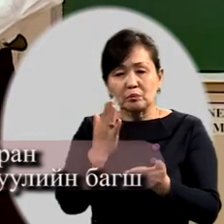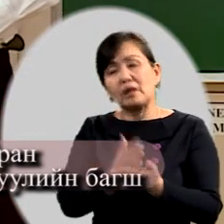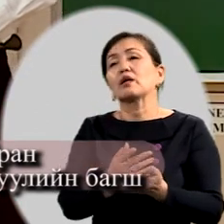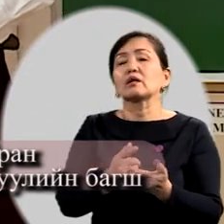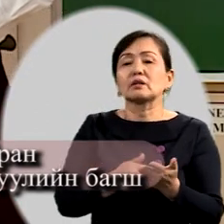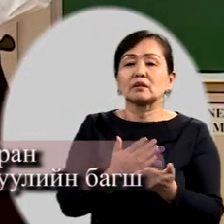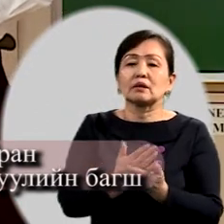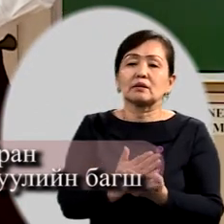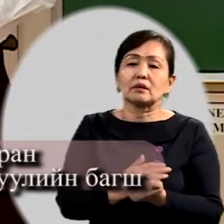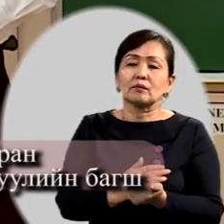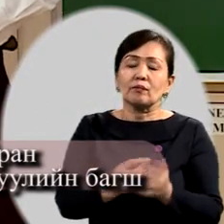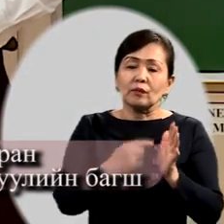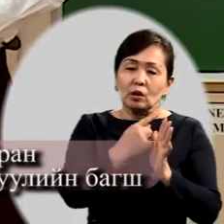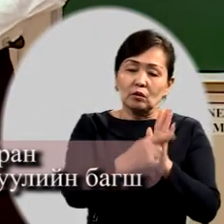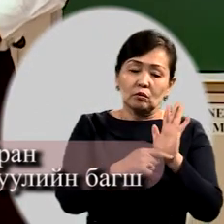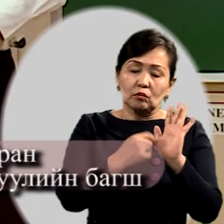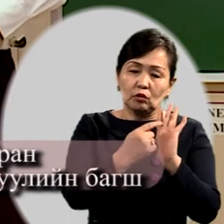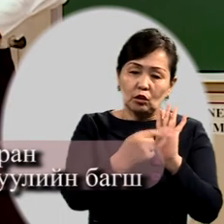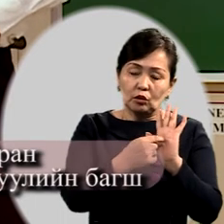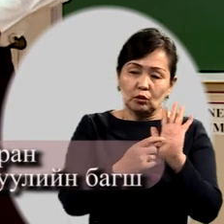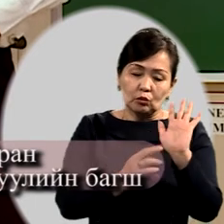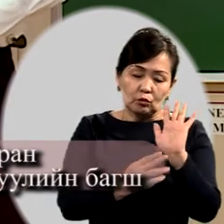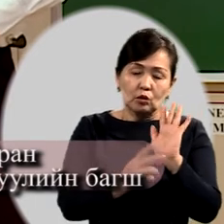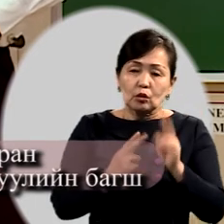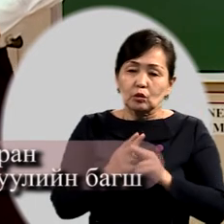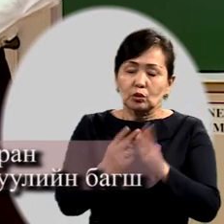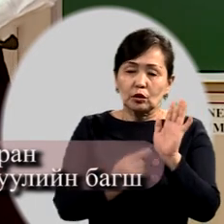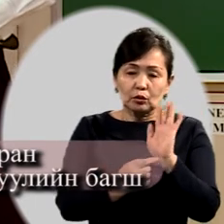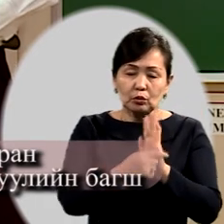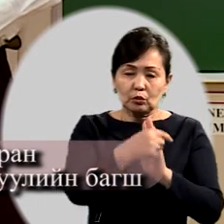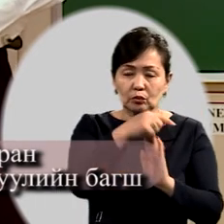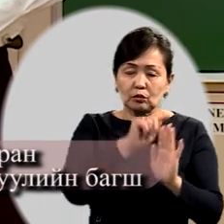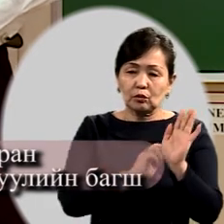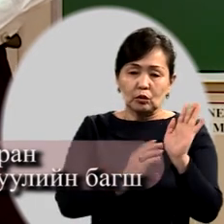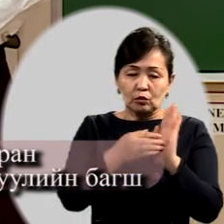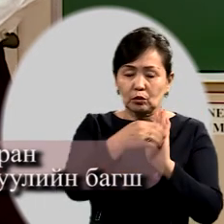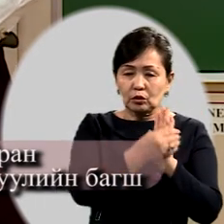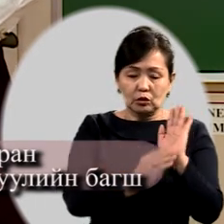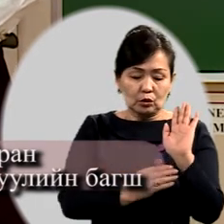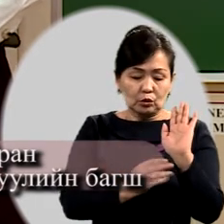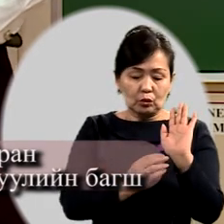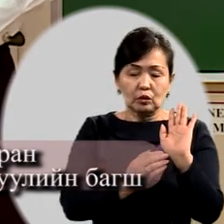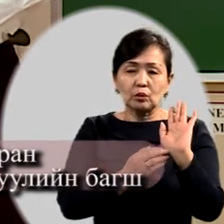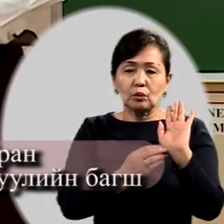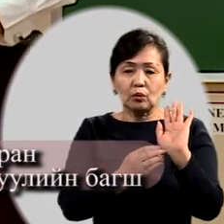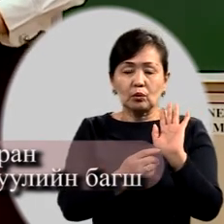Одан кейін құрылымдардың қайсысын пайдаланып сызамын дегенді таңдау арқылы